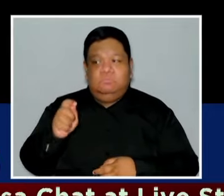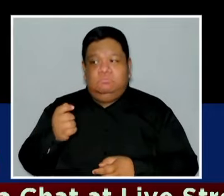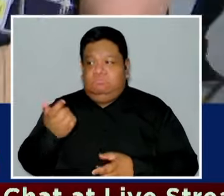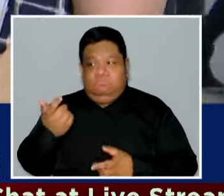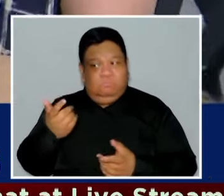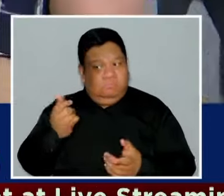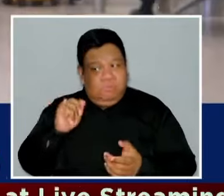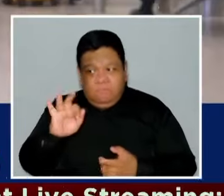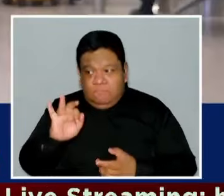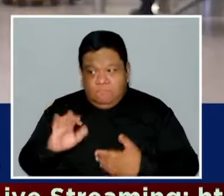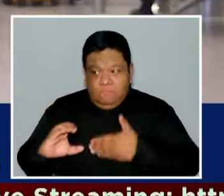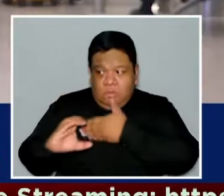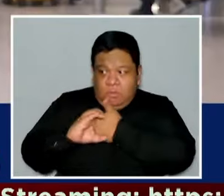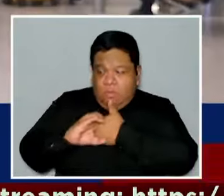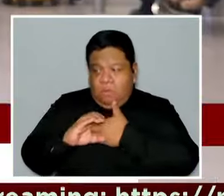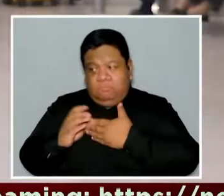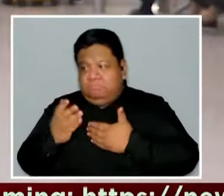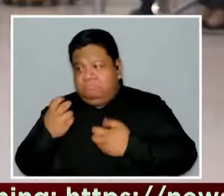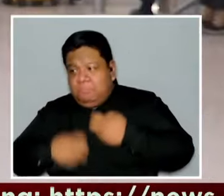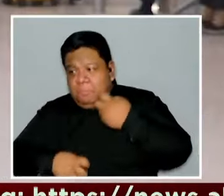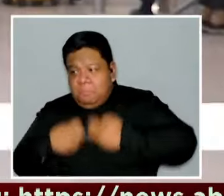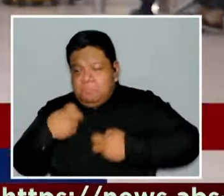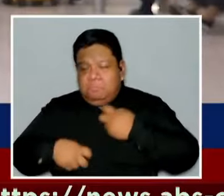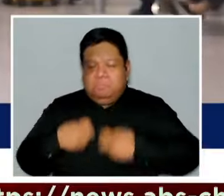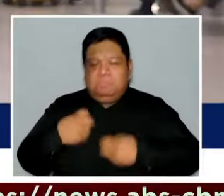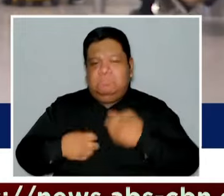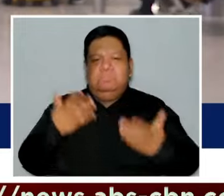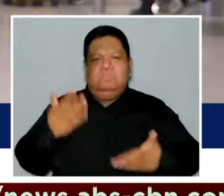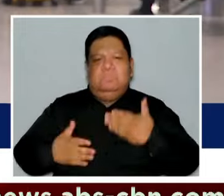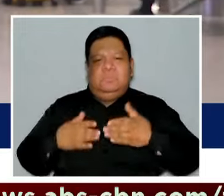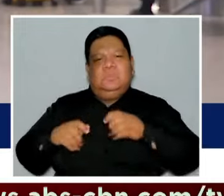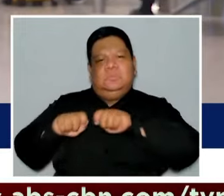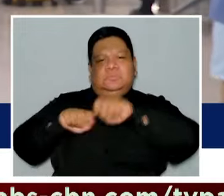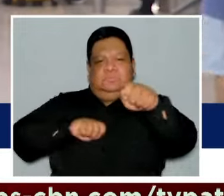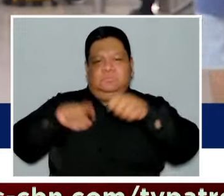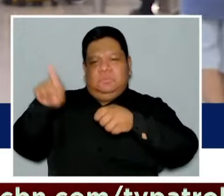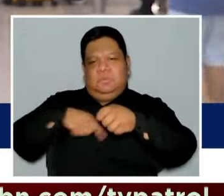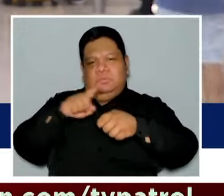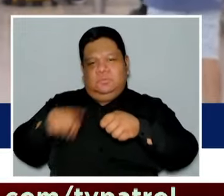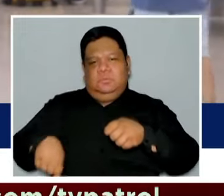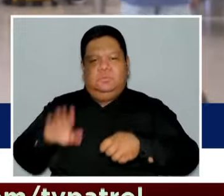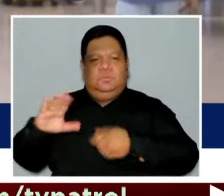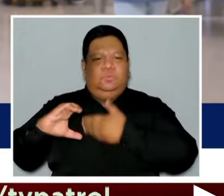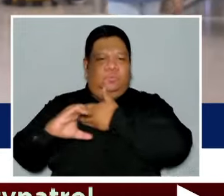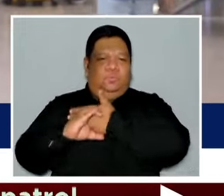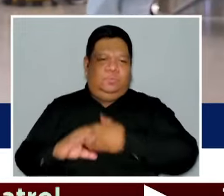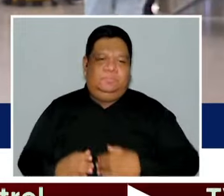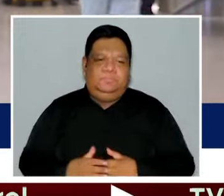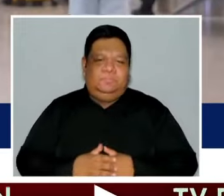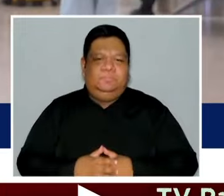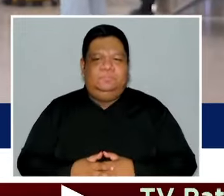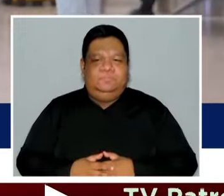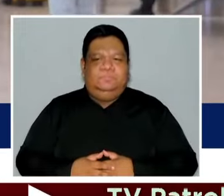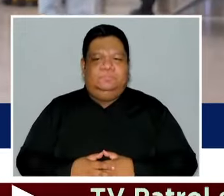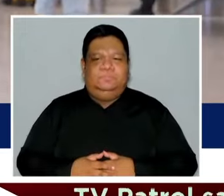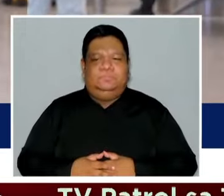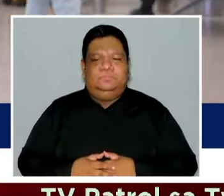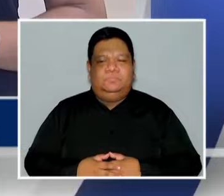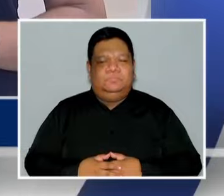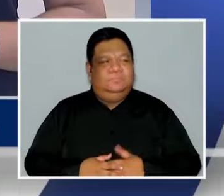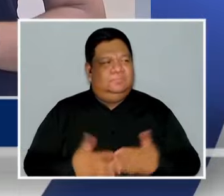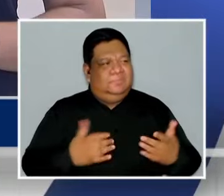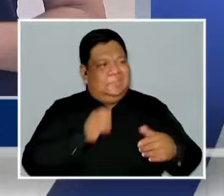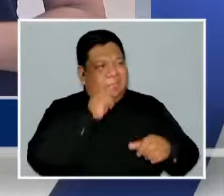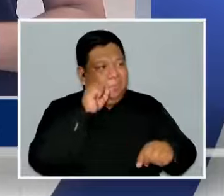at mapapatunayan ang sabi ng MIAA, posibleng mauwi sa cancellation ng kanilang kontrata. Oo, hindi gumagana o